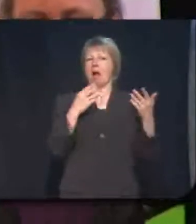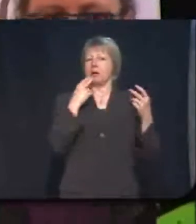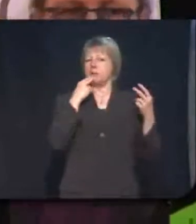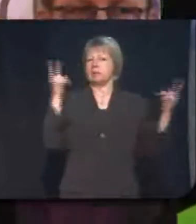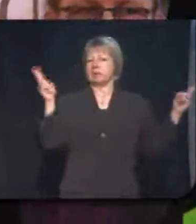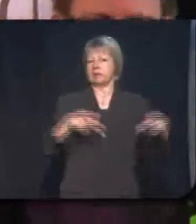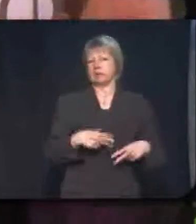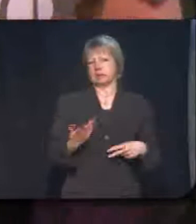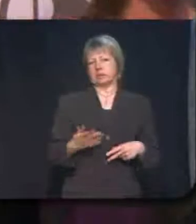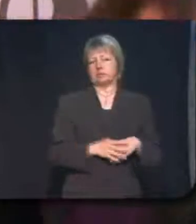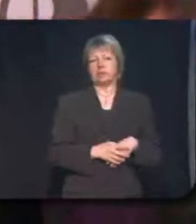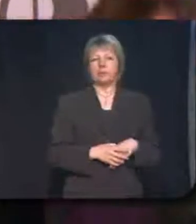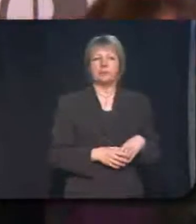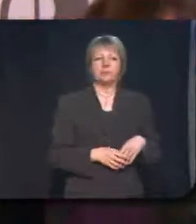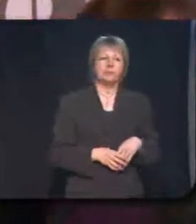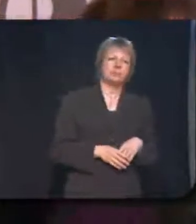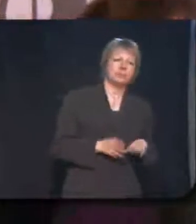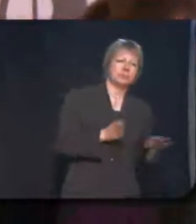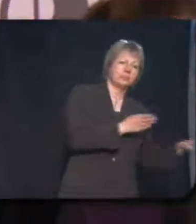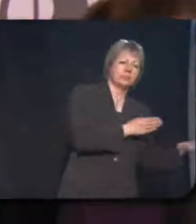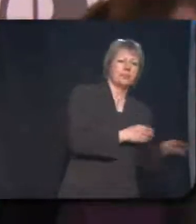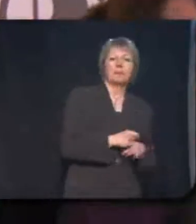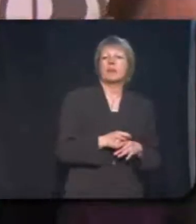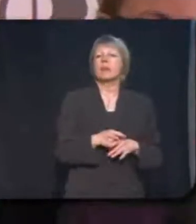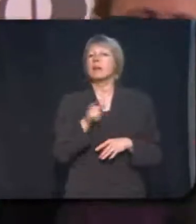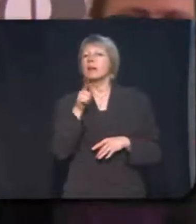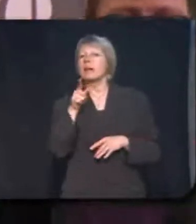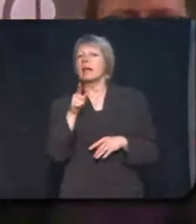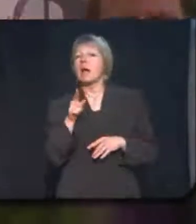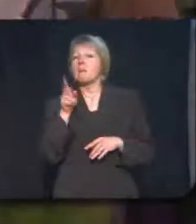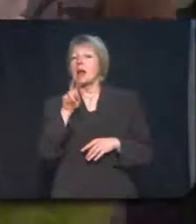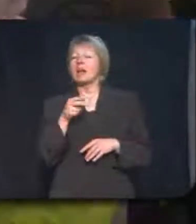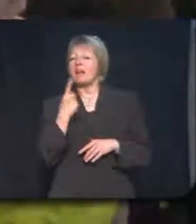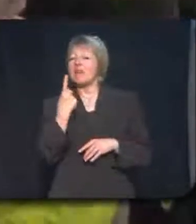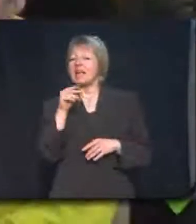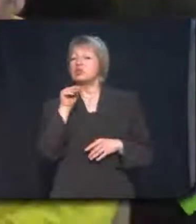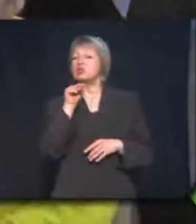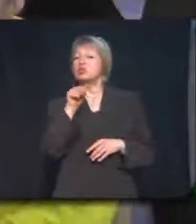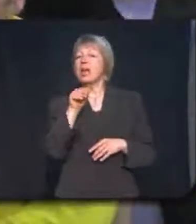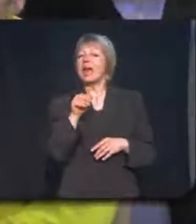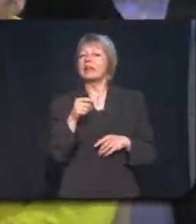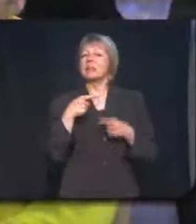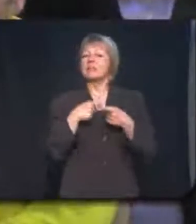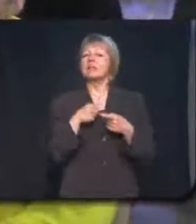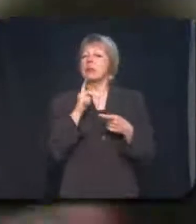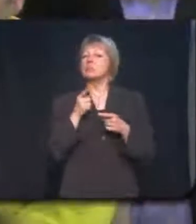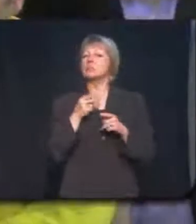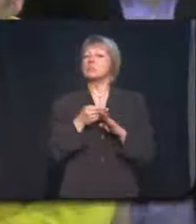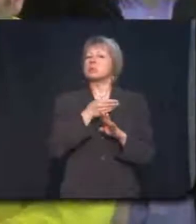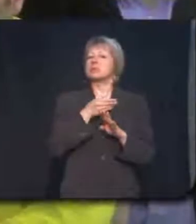in paragraph 1 steht das Mitglieder rechtzeitig informiert werden wie lange ist rechtzeitig